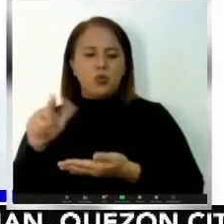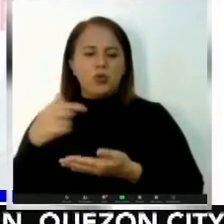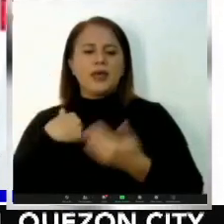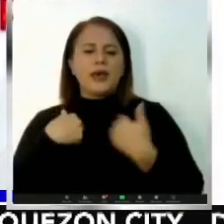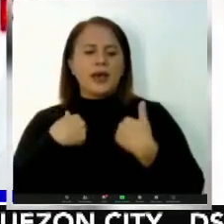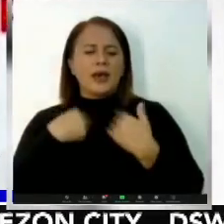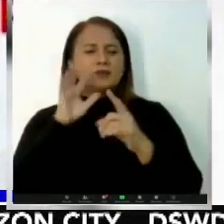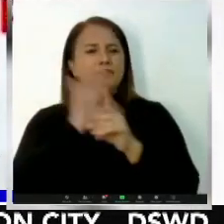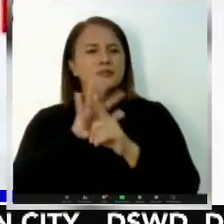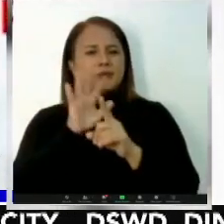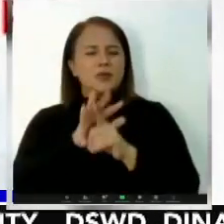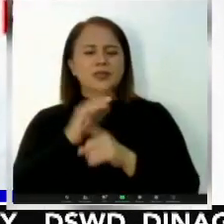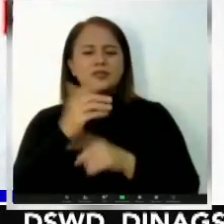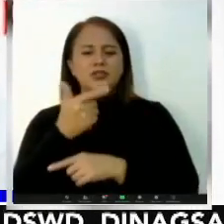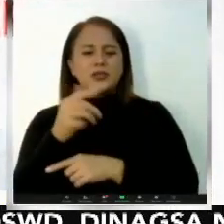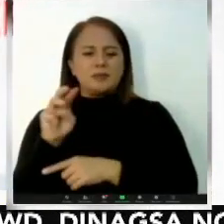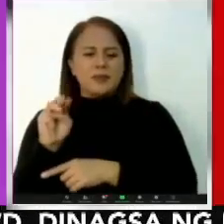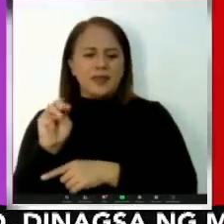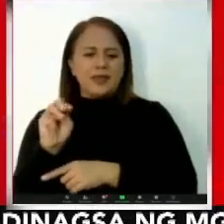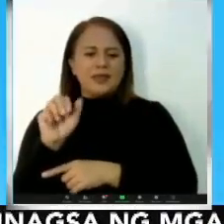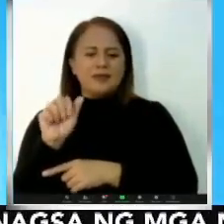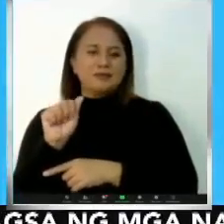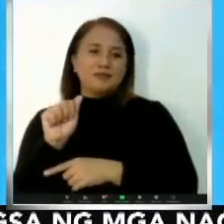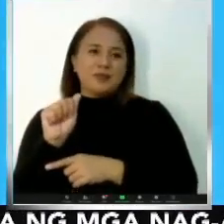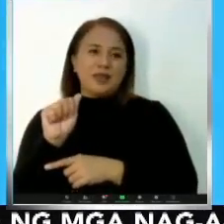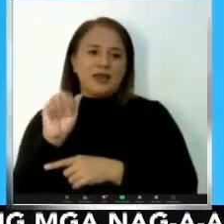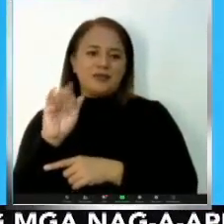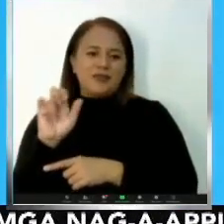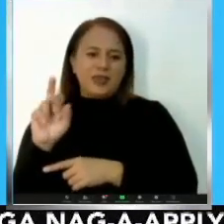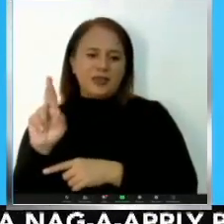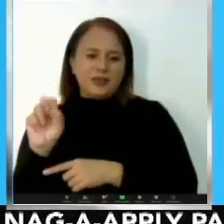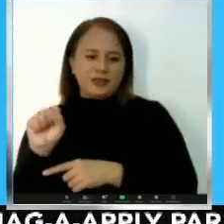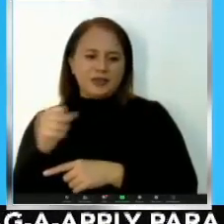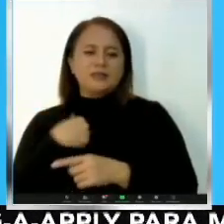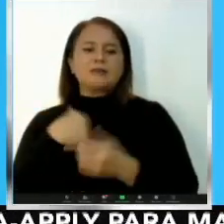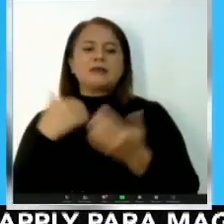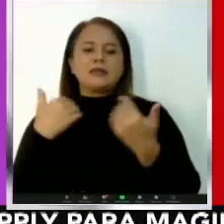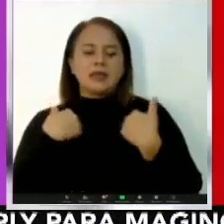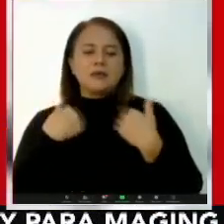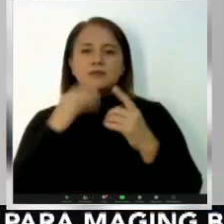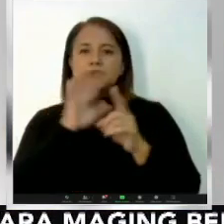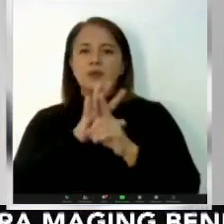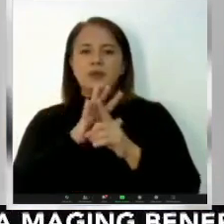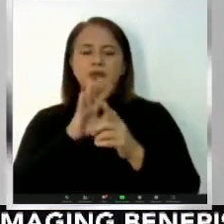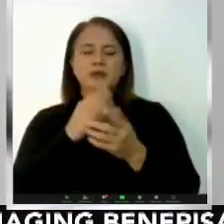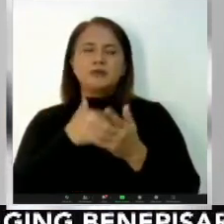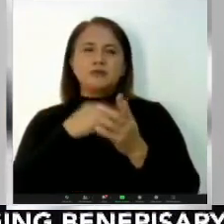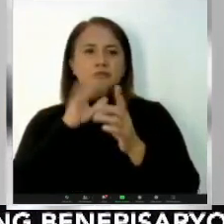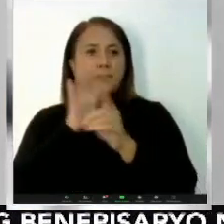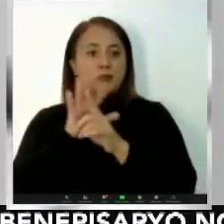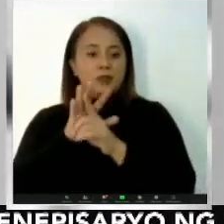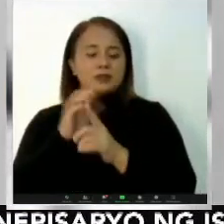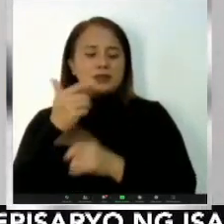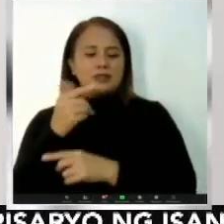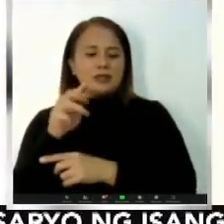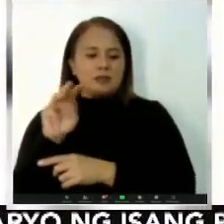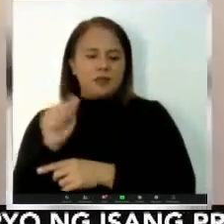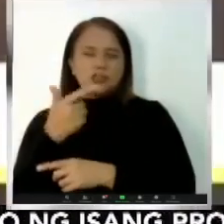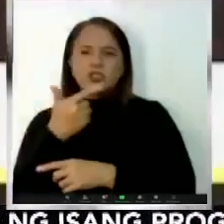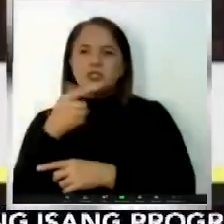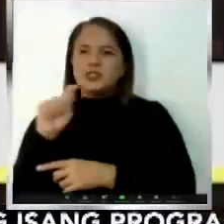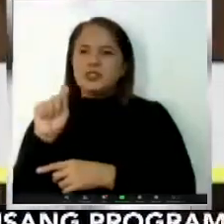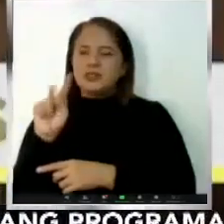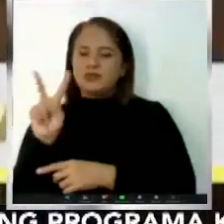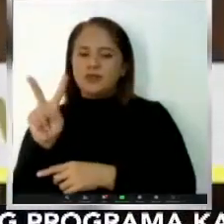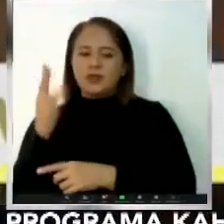ng GMA Public Affairs. Simulcast din ipapalabas sa Pinoy Hits ang ilang programa sa GMA at GTV gaya ng inyong